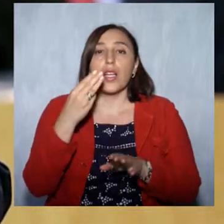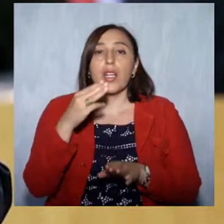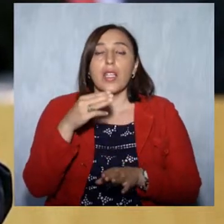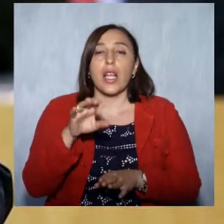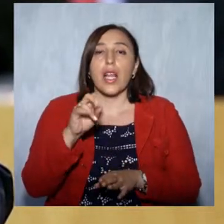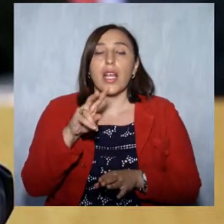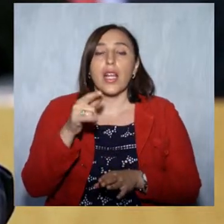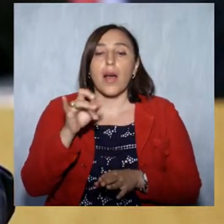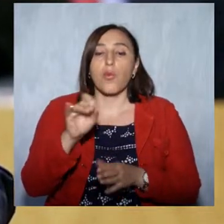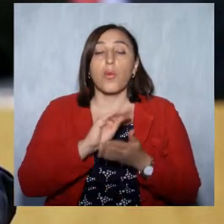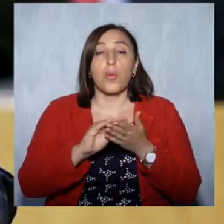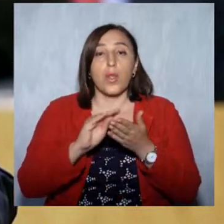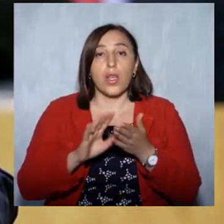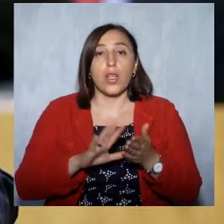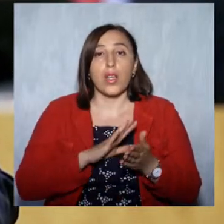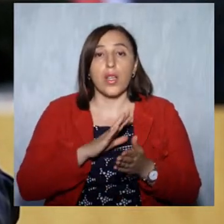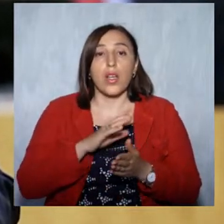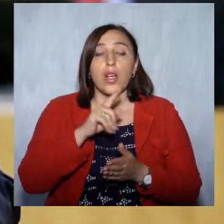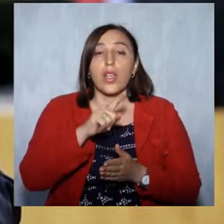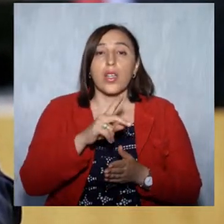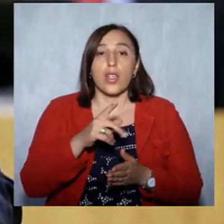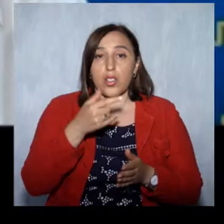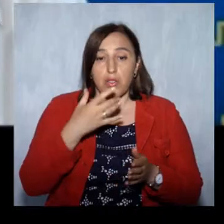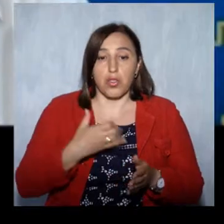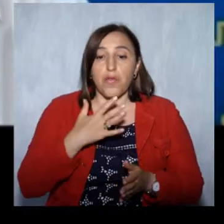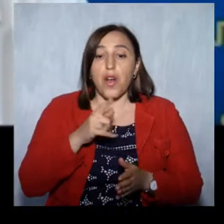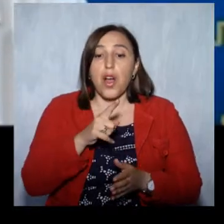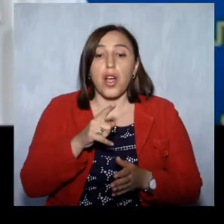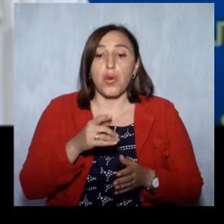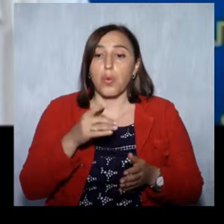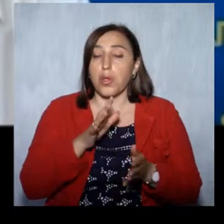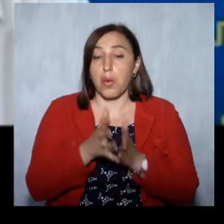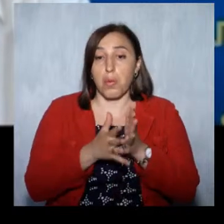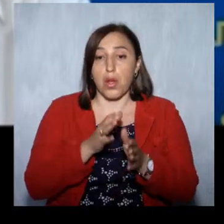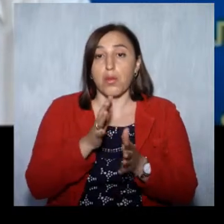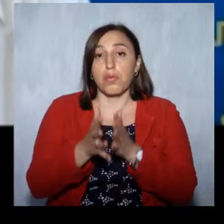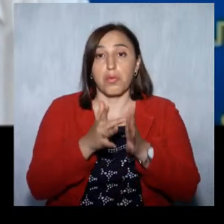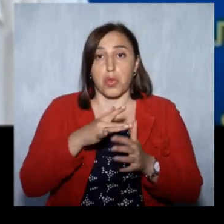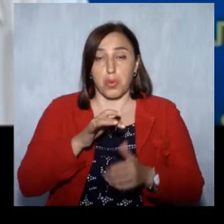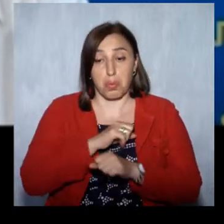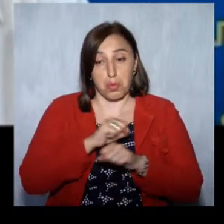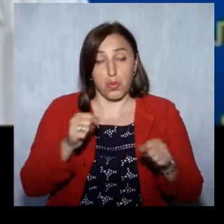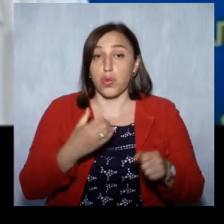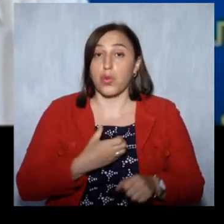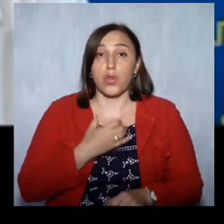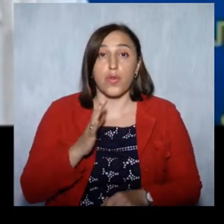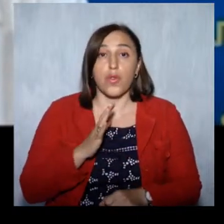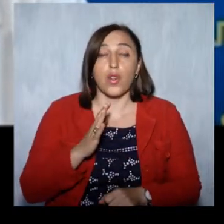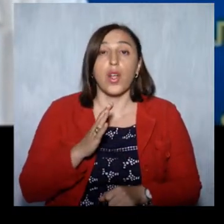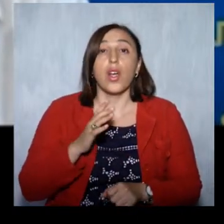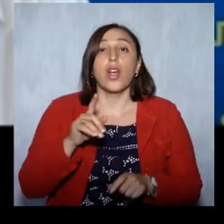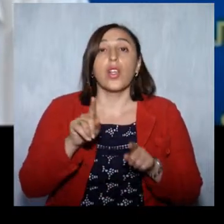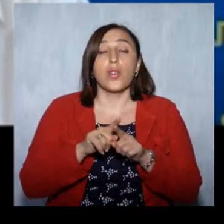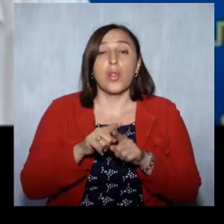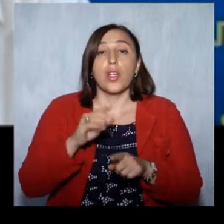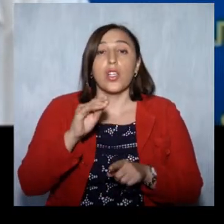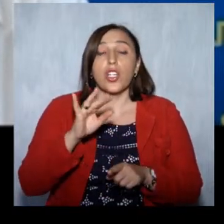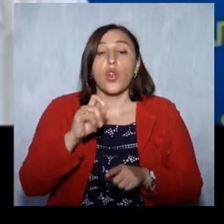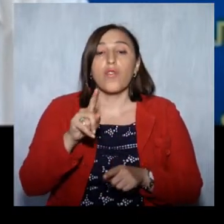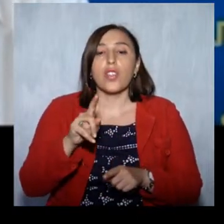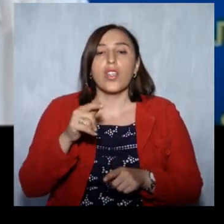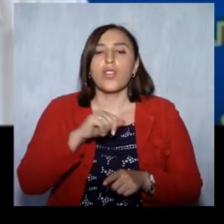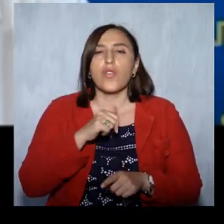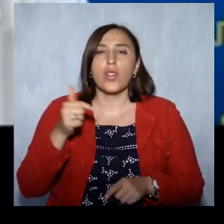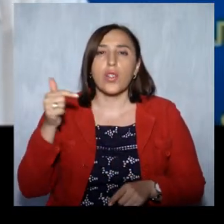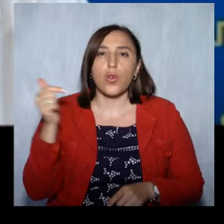թե Վահաբզադեն հետևանքներից հավանաբար չի վախենում։ Նախկին դեսպանը սկանդալային հայտարարություն արեց այն բանից հետո, երբ Ժիրինովսկին կտրուկ